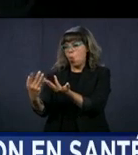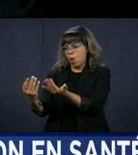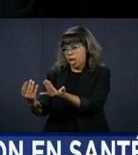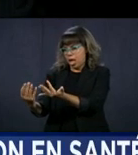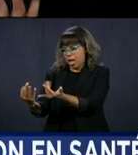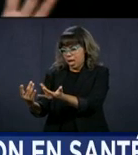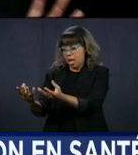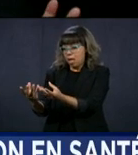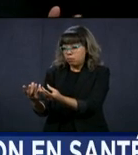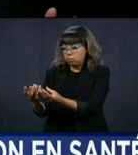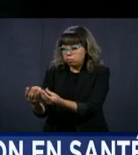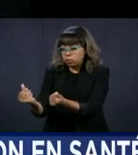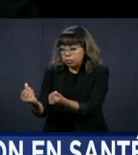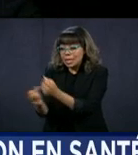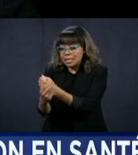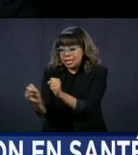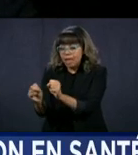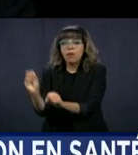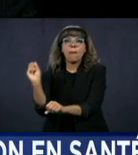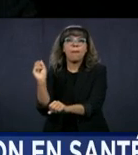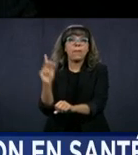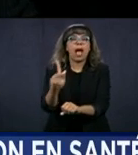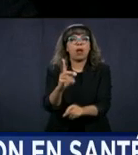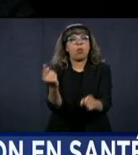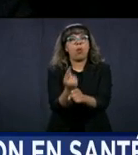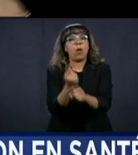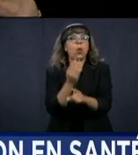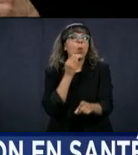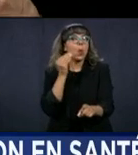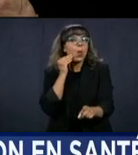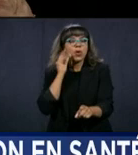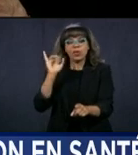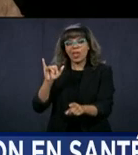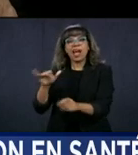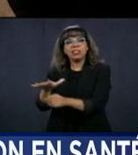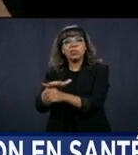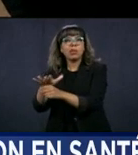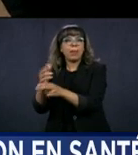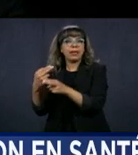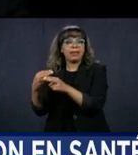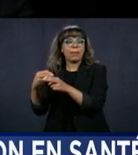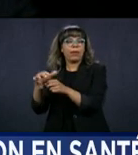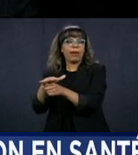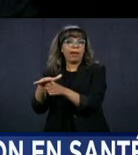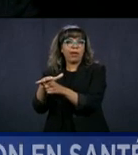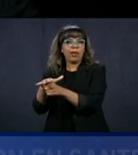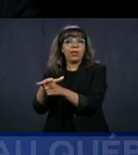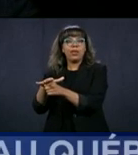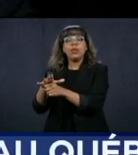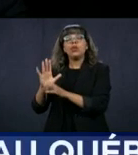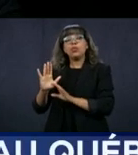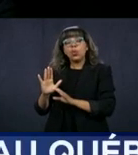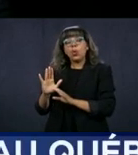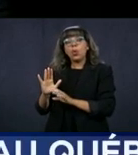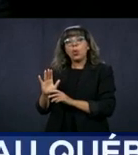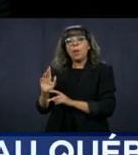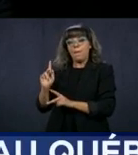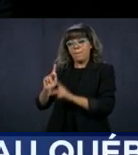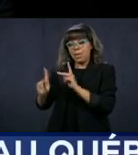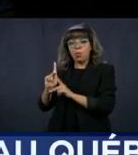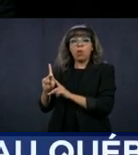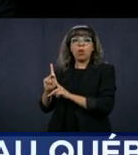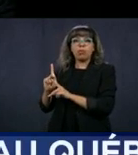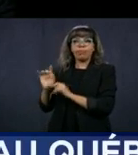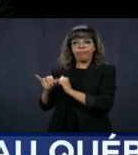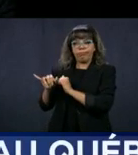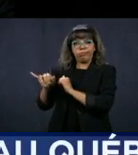gens qui vont sortir des hôpitaux temporairement et qui vont se rendre dans ces zones tampons. Les gens, ces gens-là